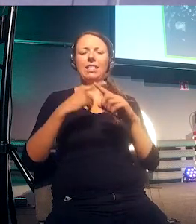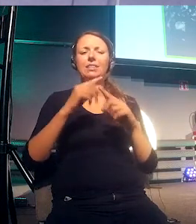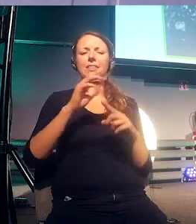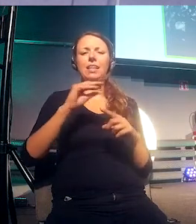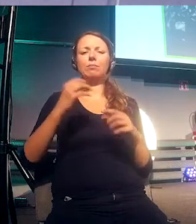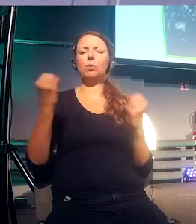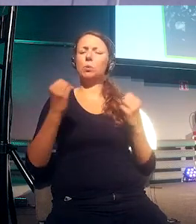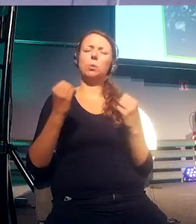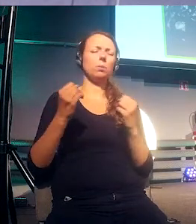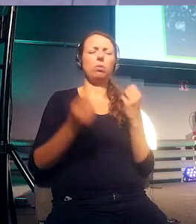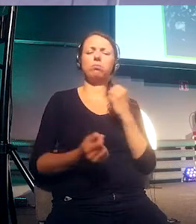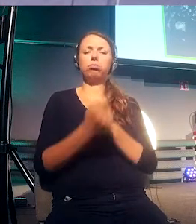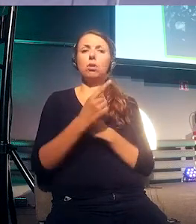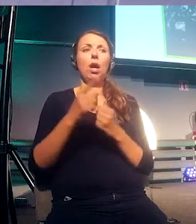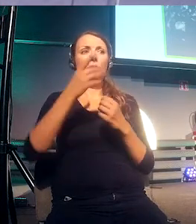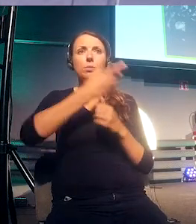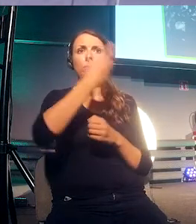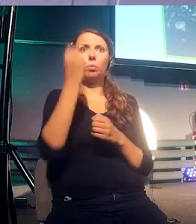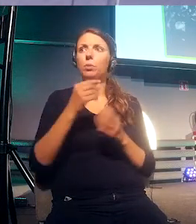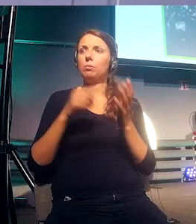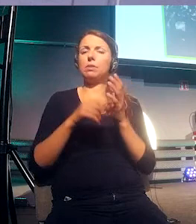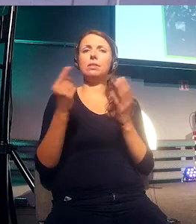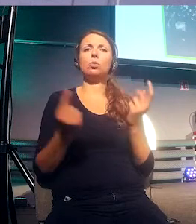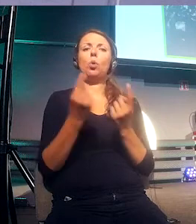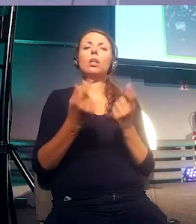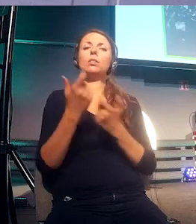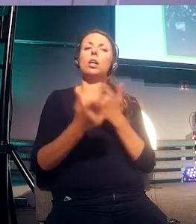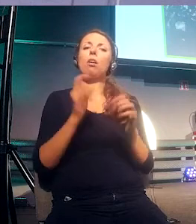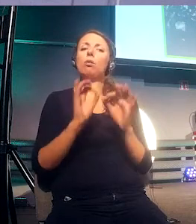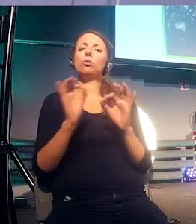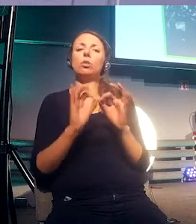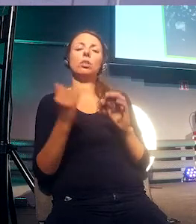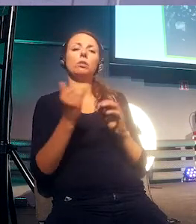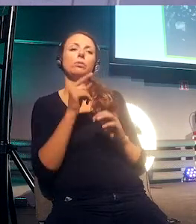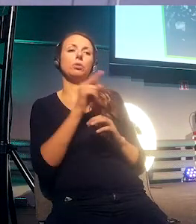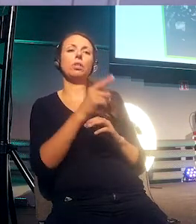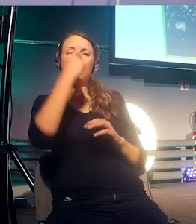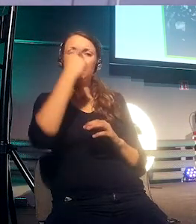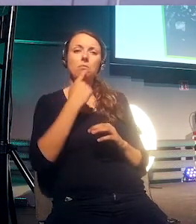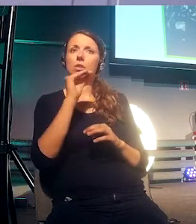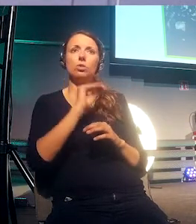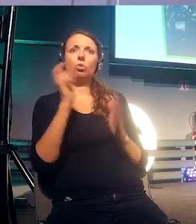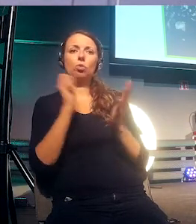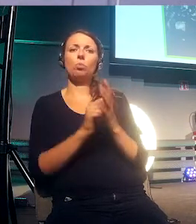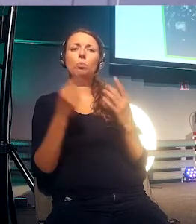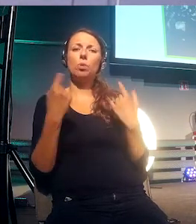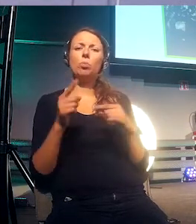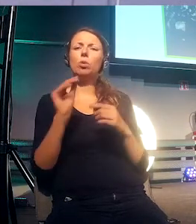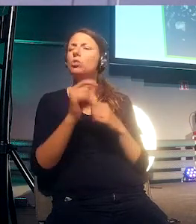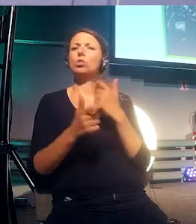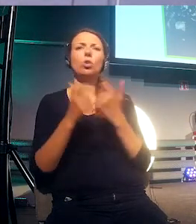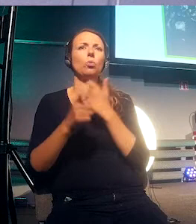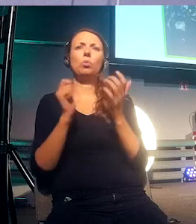oszczędnej, jak wygląda interfejs dla osoby, która jeszcze nie wykonała żadnej akcji, nie kupiła żadnego produktu finansowego.